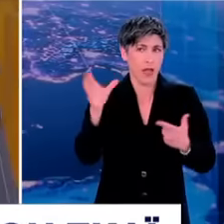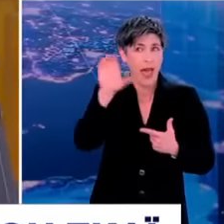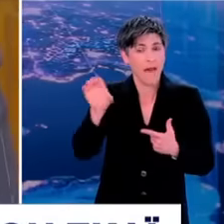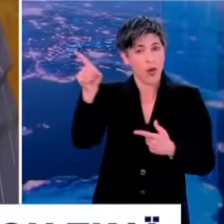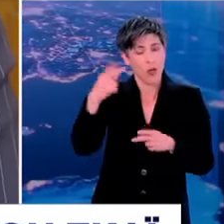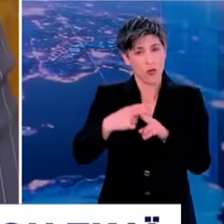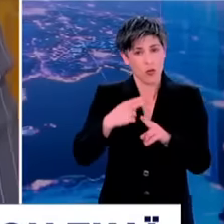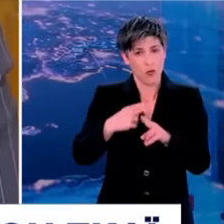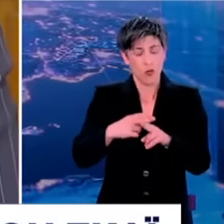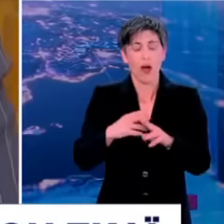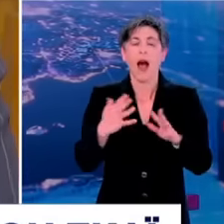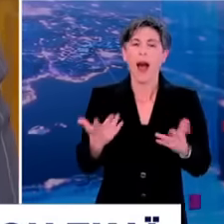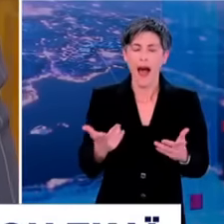λόγο